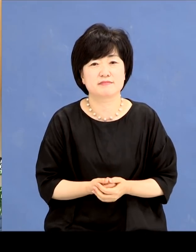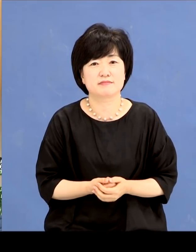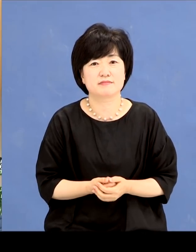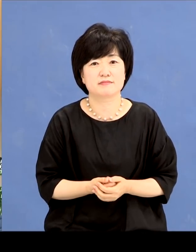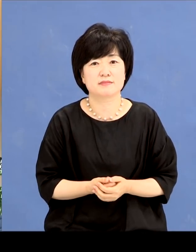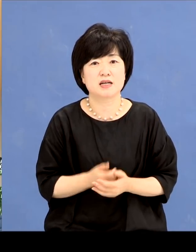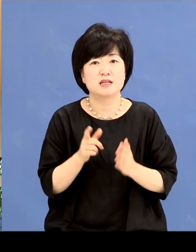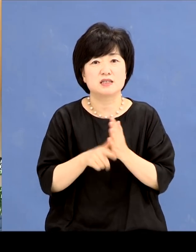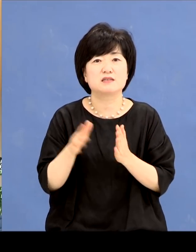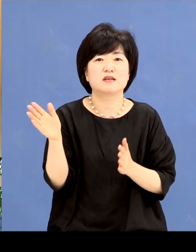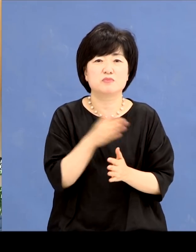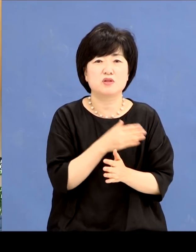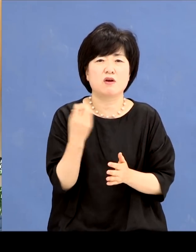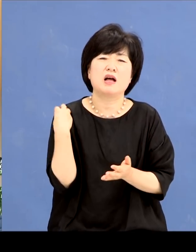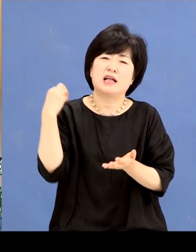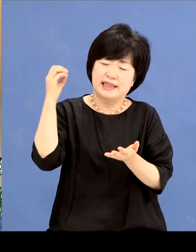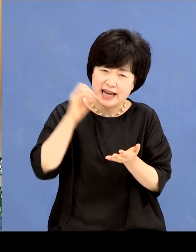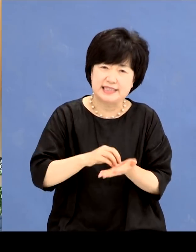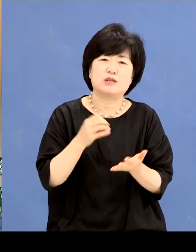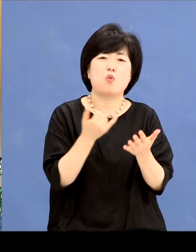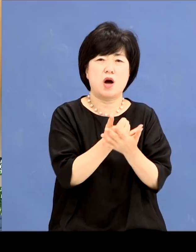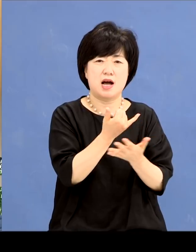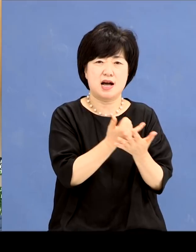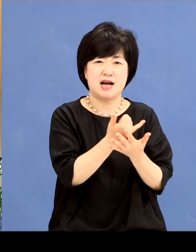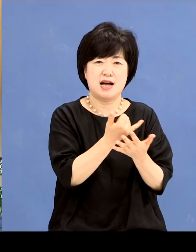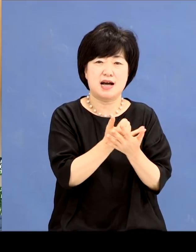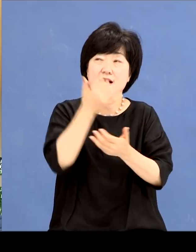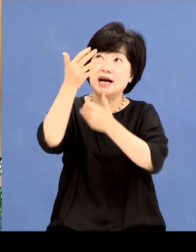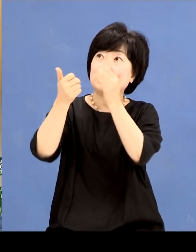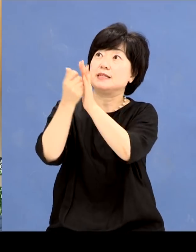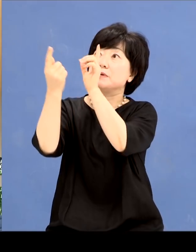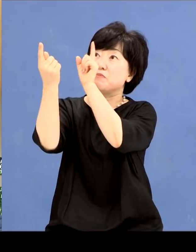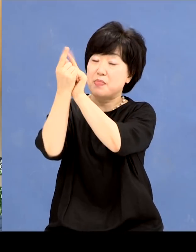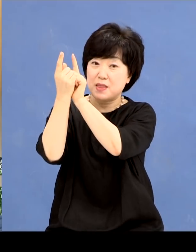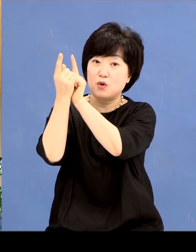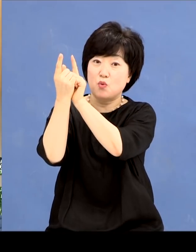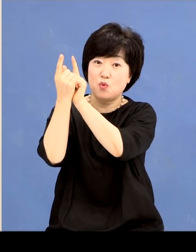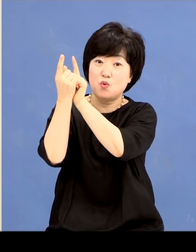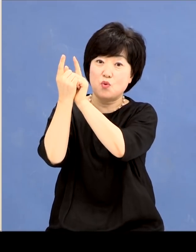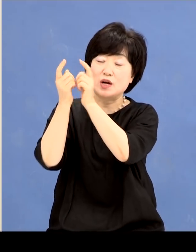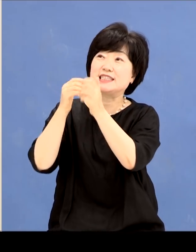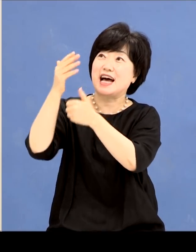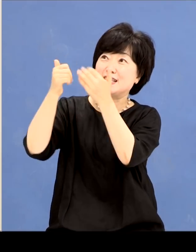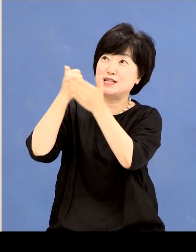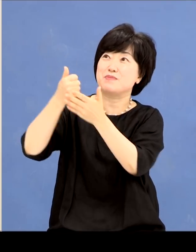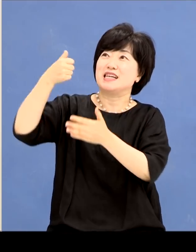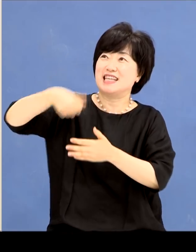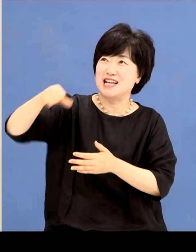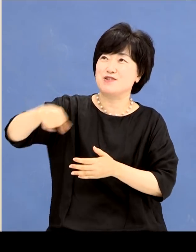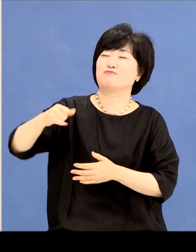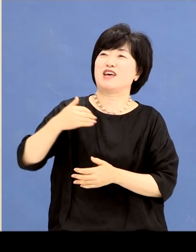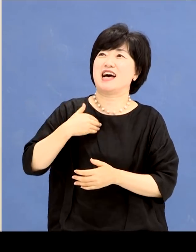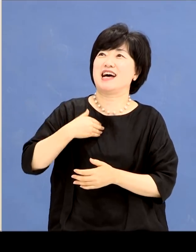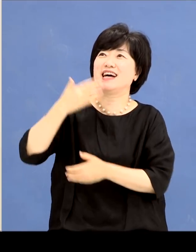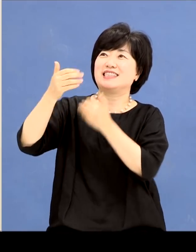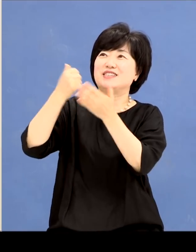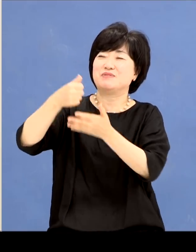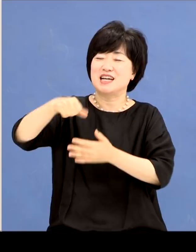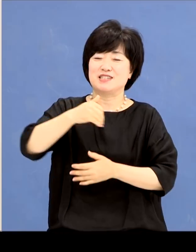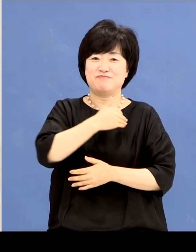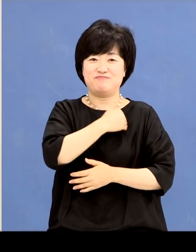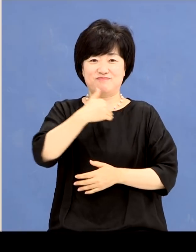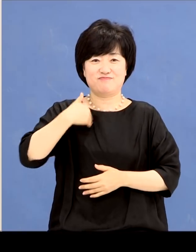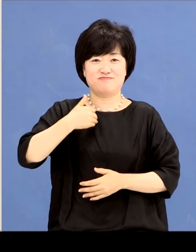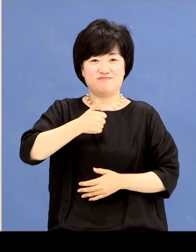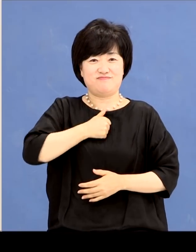또 이제 그때부터 다시 제가 고아로 돌아갔던 것 같아요. 저는 하나님을 만나고 난 이제 하나님의 아들이구나.